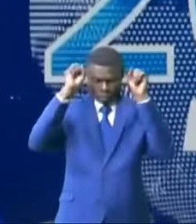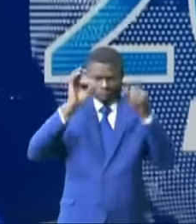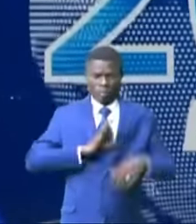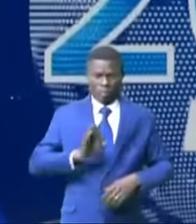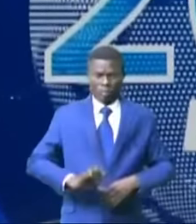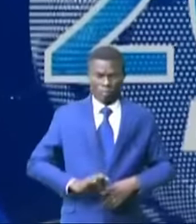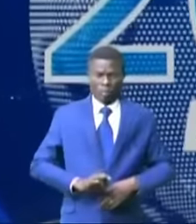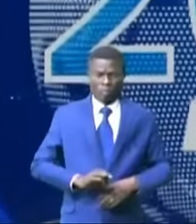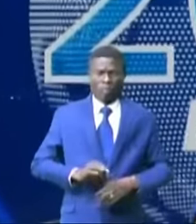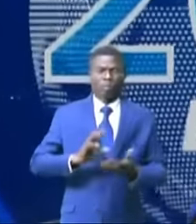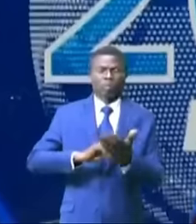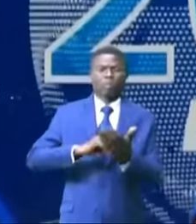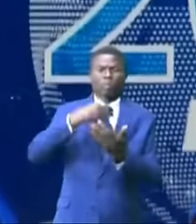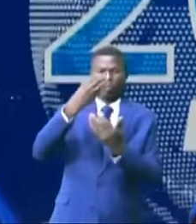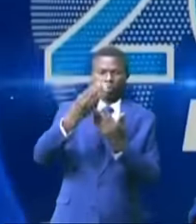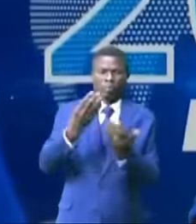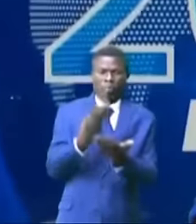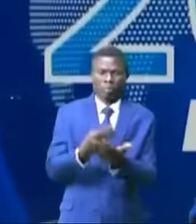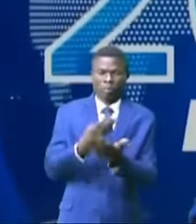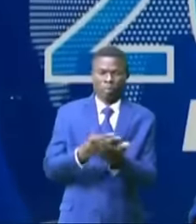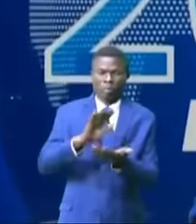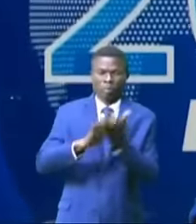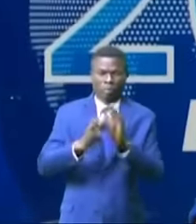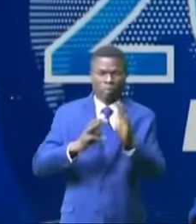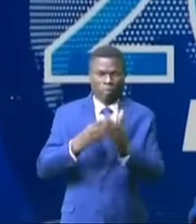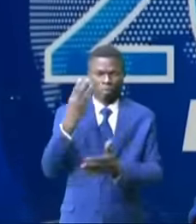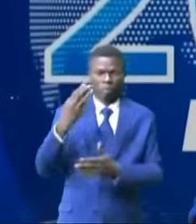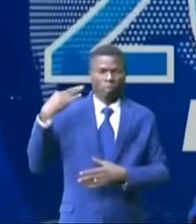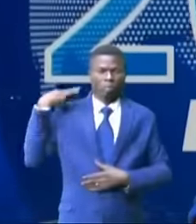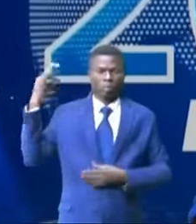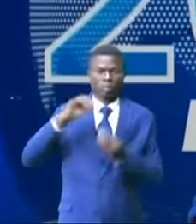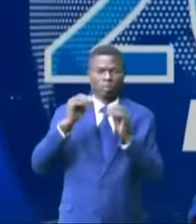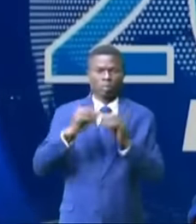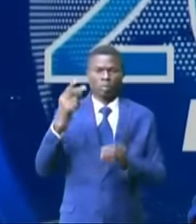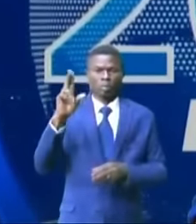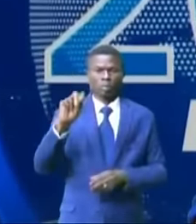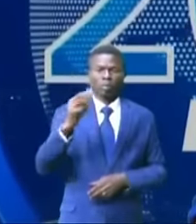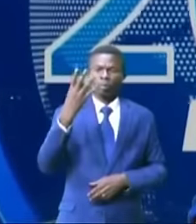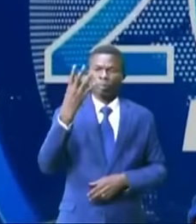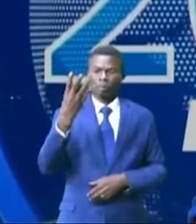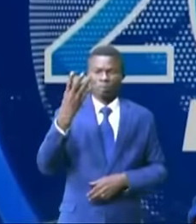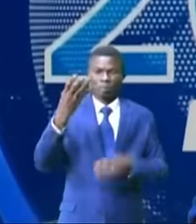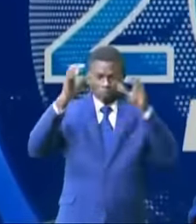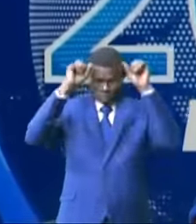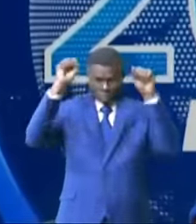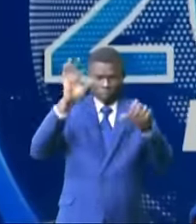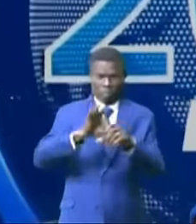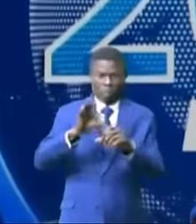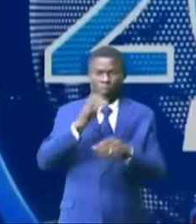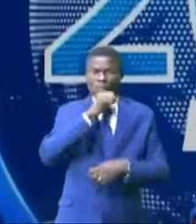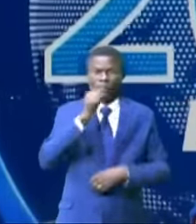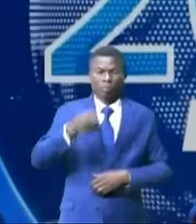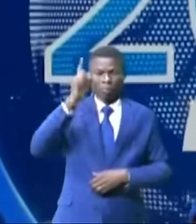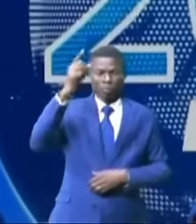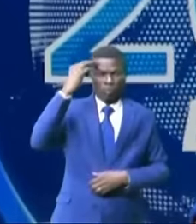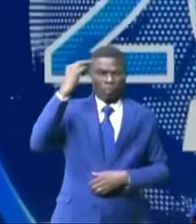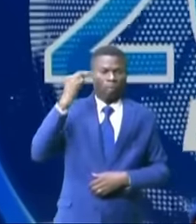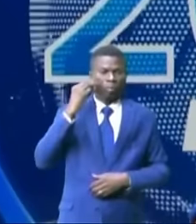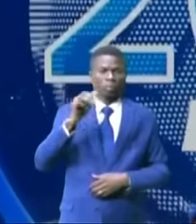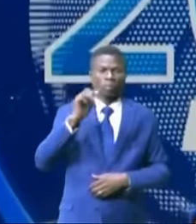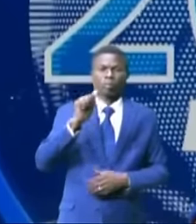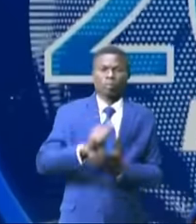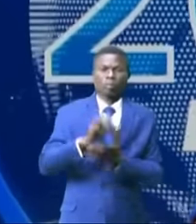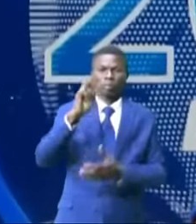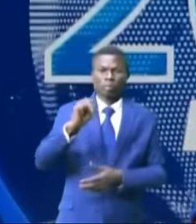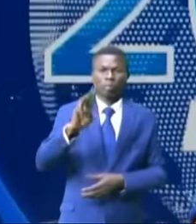le budget durant son premier quinquennat. Le candidat numéro 24 à la présidentielle et ancien premier ministre Adolphe